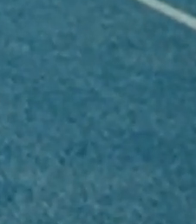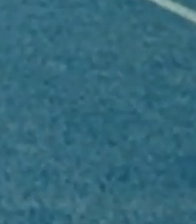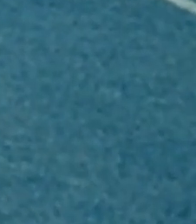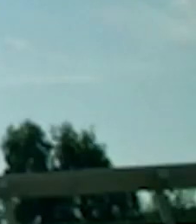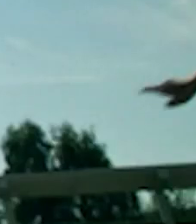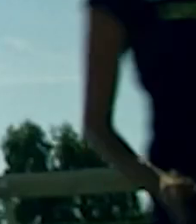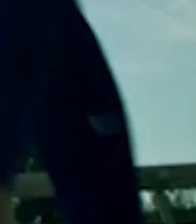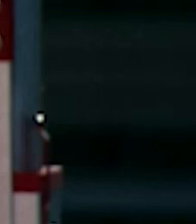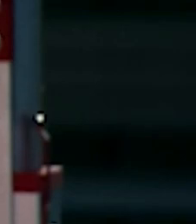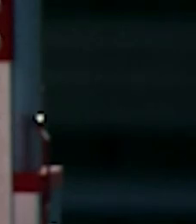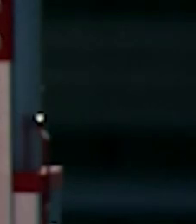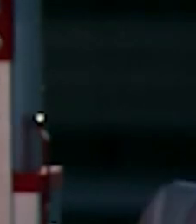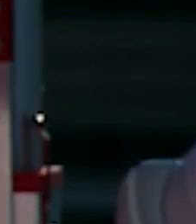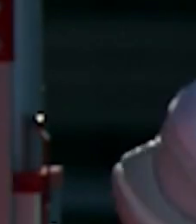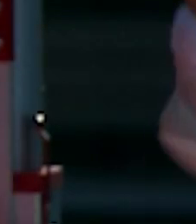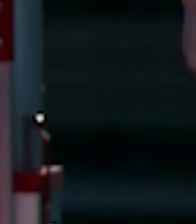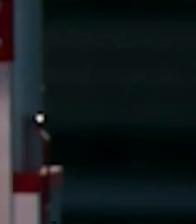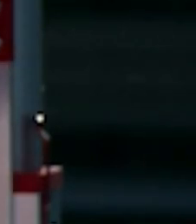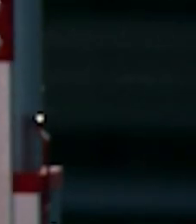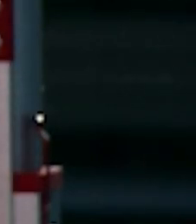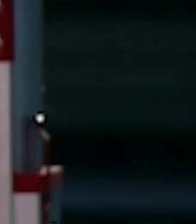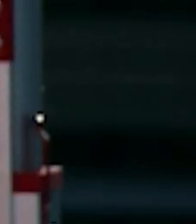Зможу підкорити нові висоти.